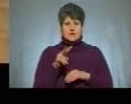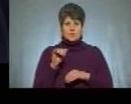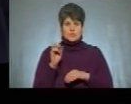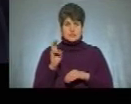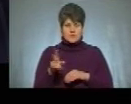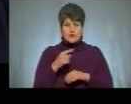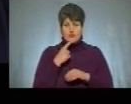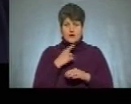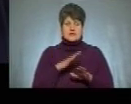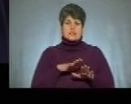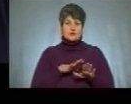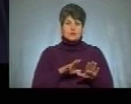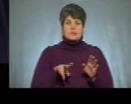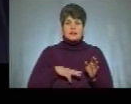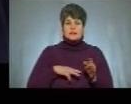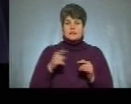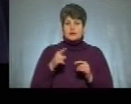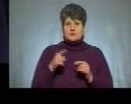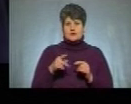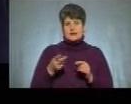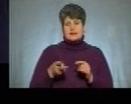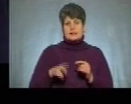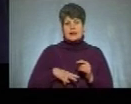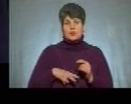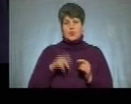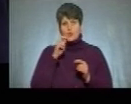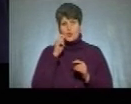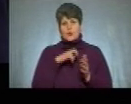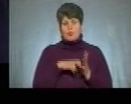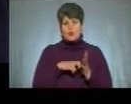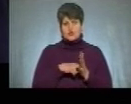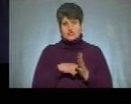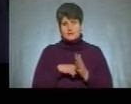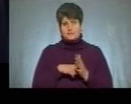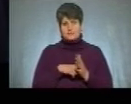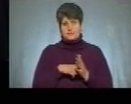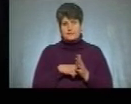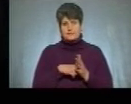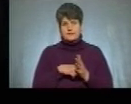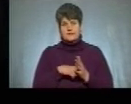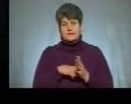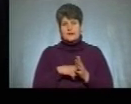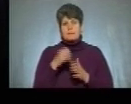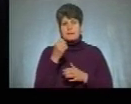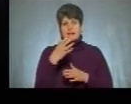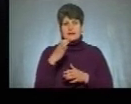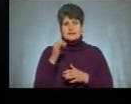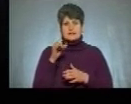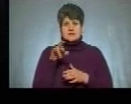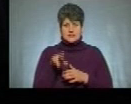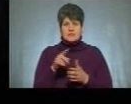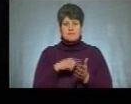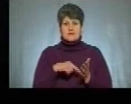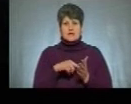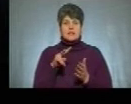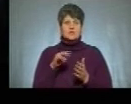каже заступник директора Тернопільської дирекції Укрпошти Ігор Сердюк. Місто Луцьк. 15 січня в місто